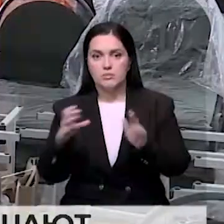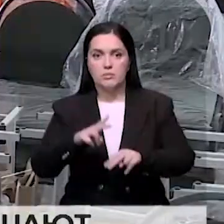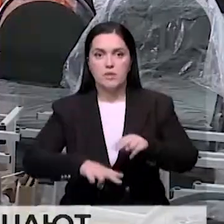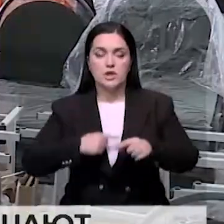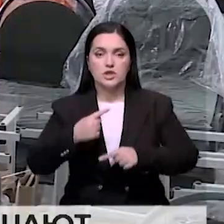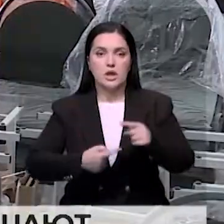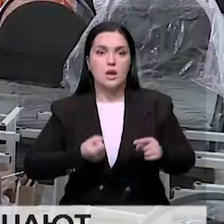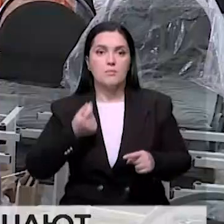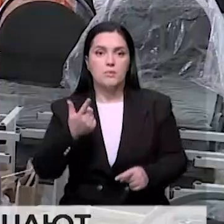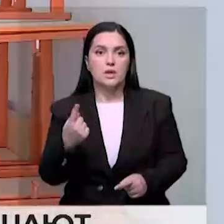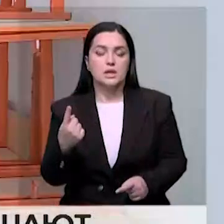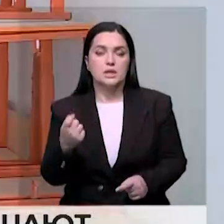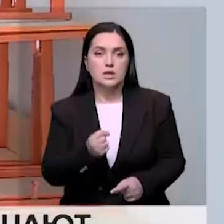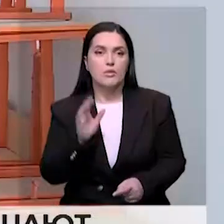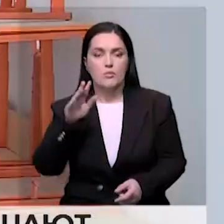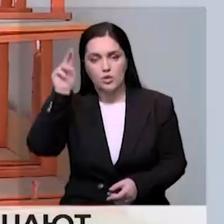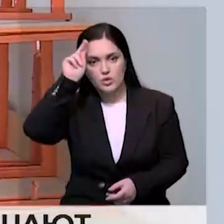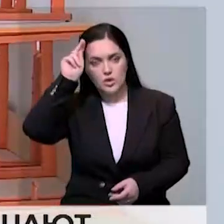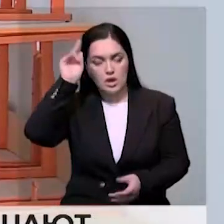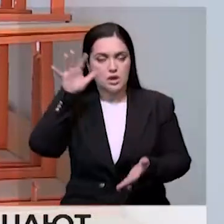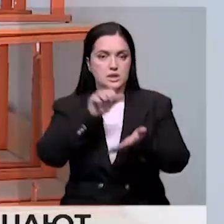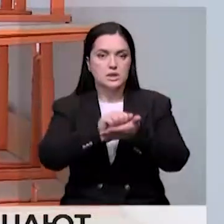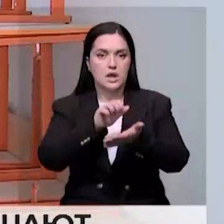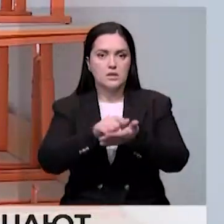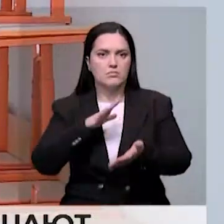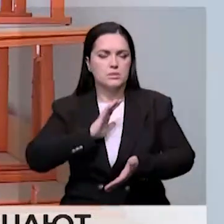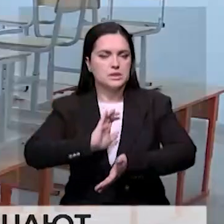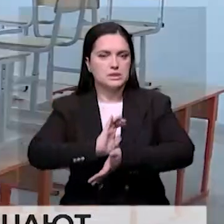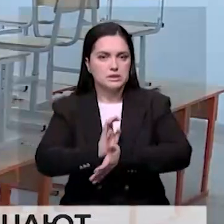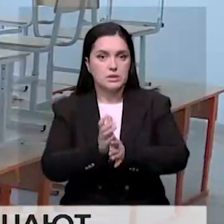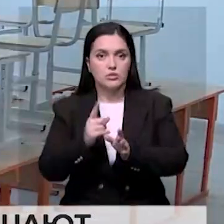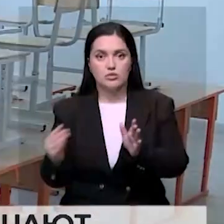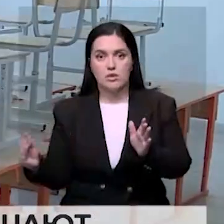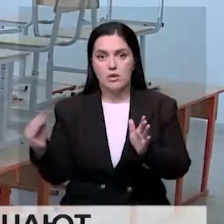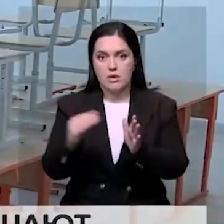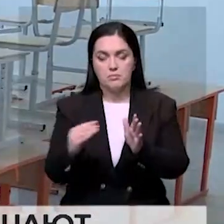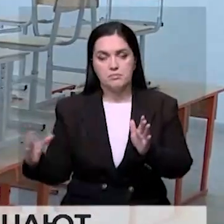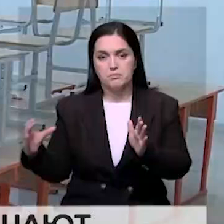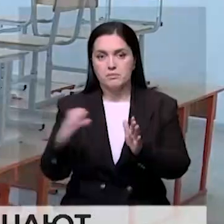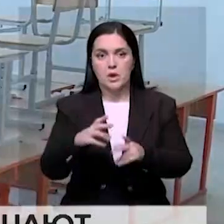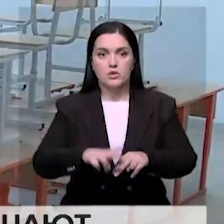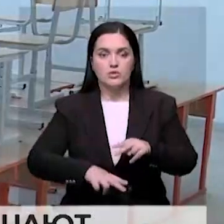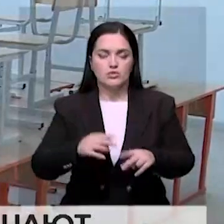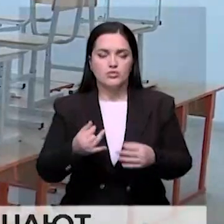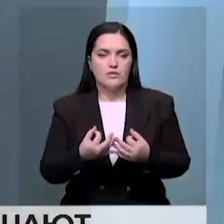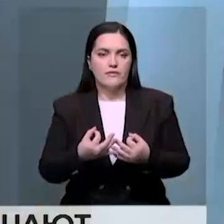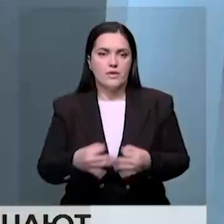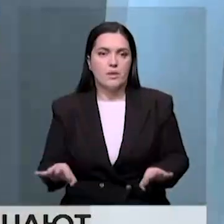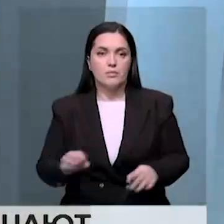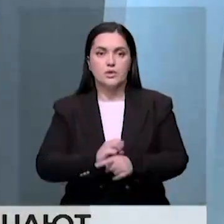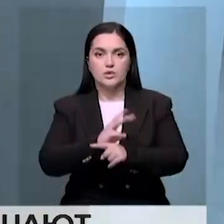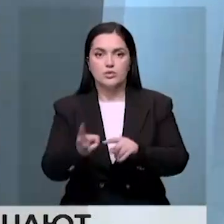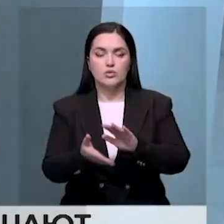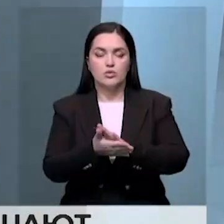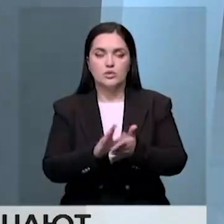недель в помещении уже будут проводить занятия. Школа была переуплотнена, а пристройка к зданию позволит решить эту проблему. Здесь созданы все